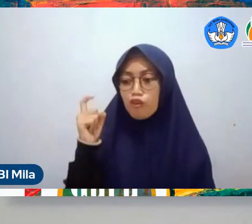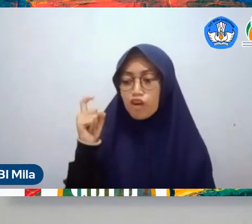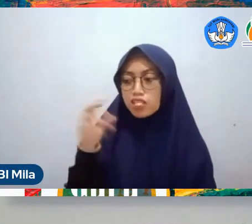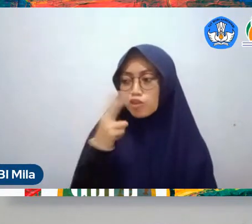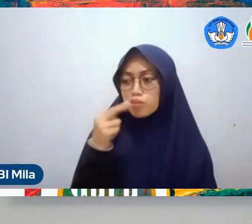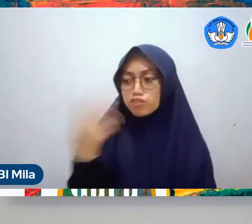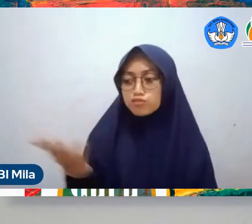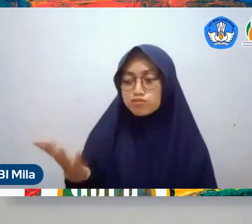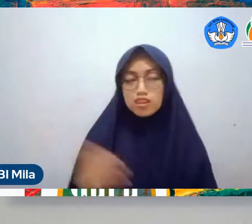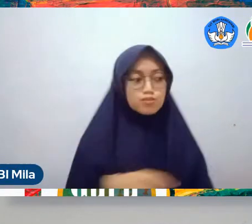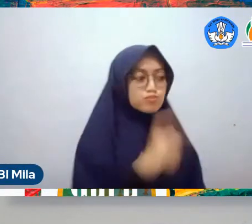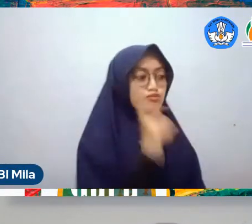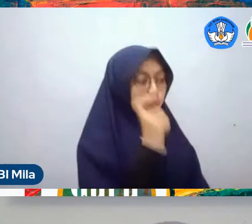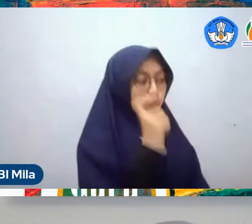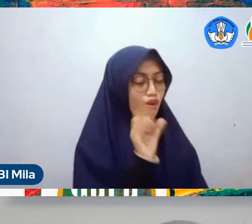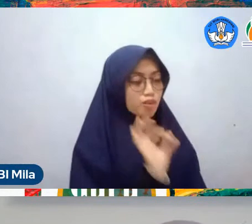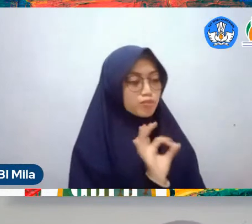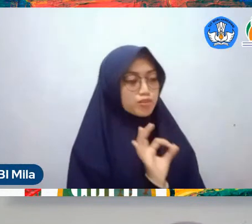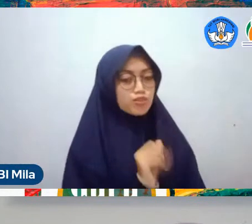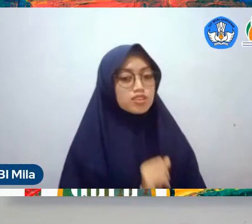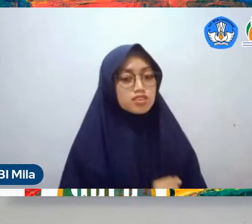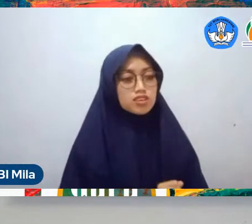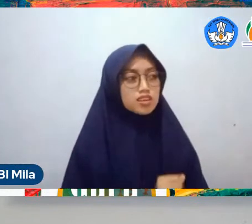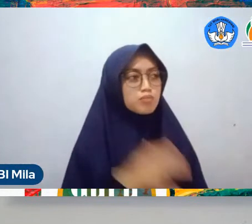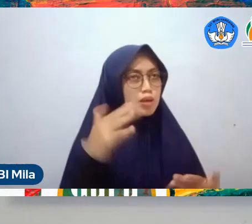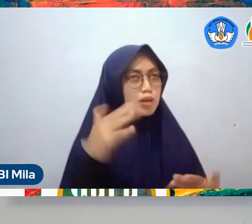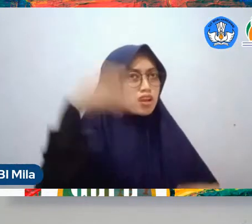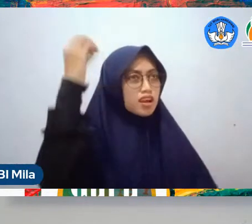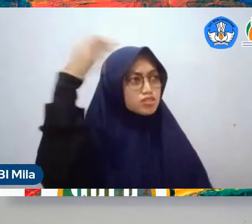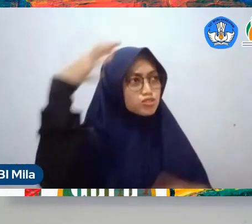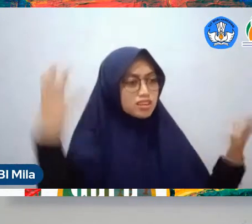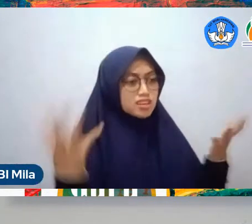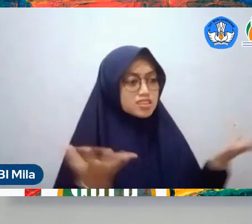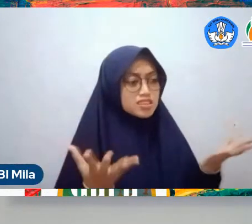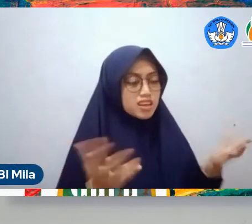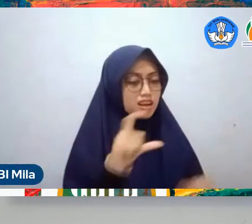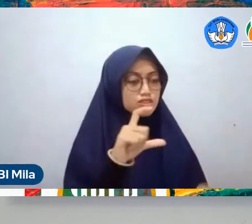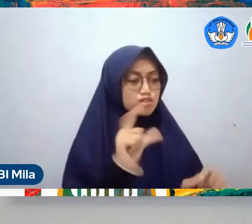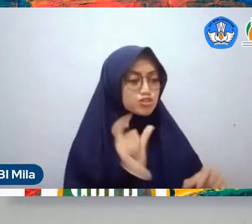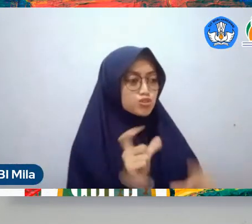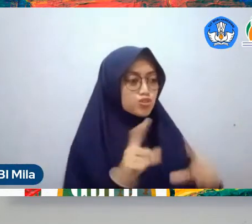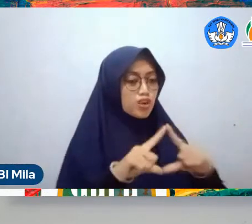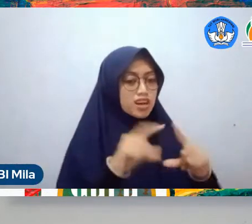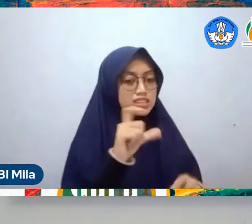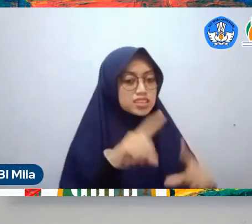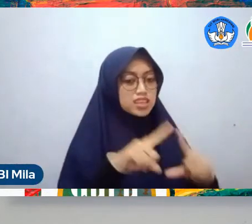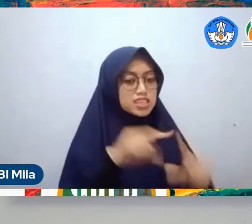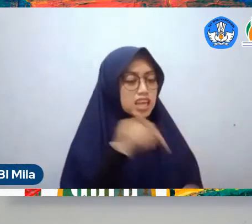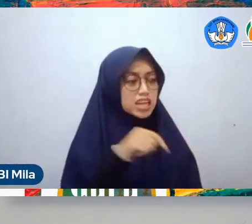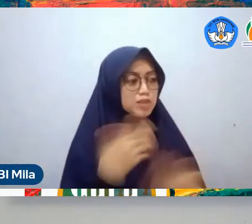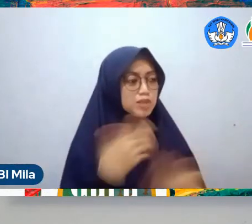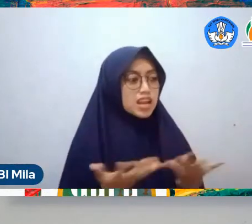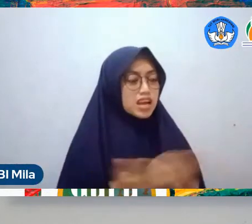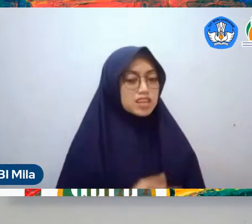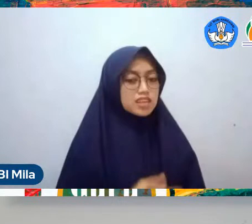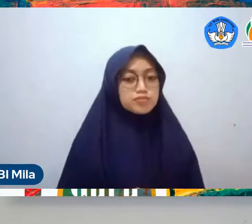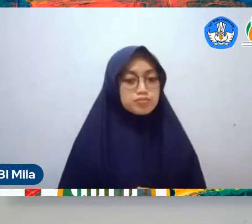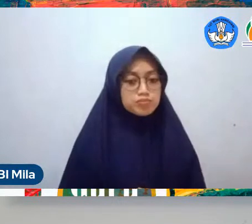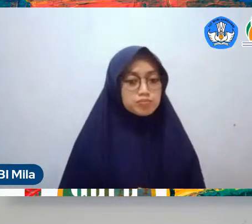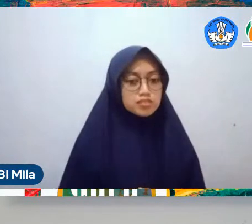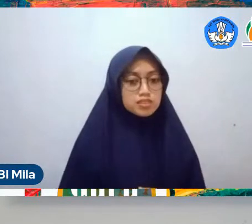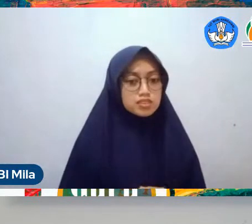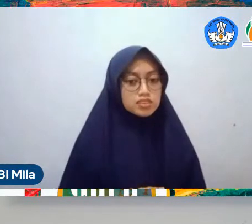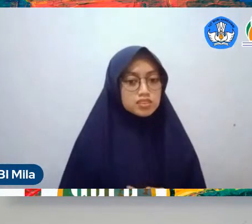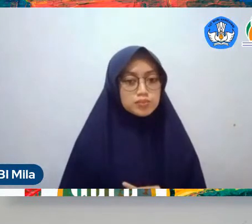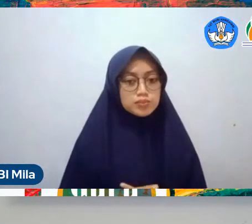cuaca di sana Kak Isma sekarang? Ya Bu. Cuaca di sana gimana Kak Isma? Bogor lagi panas